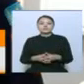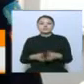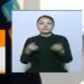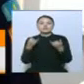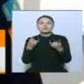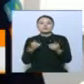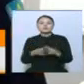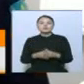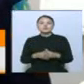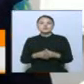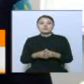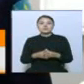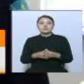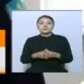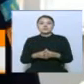бойынша